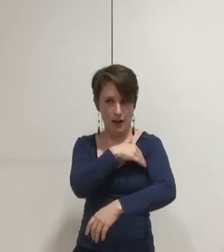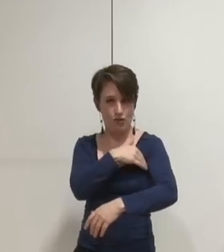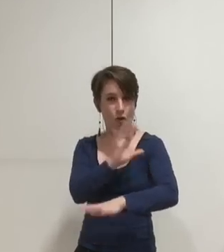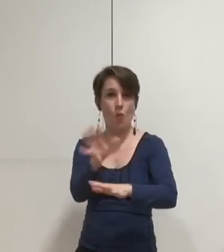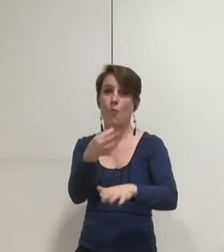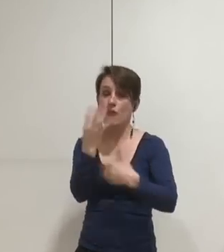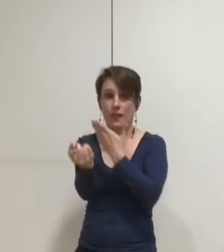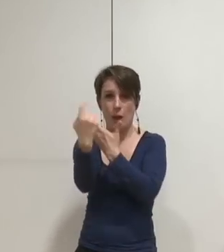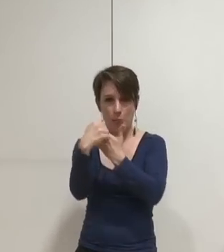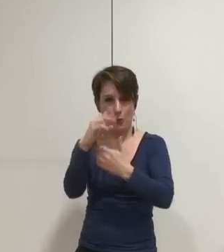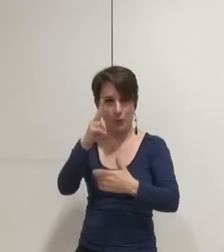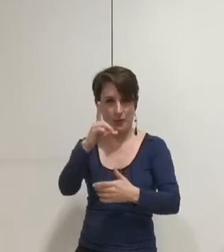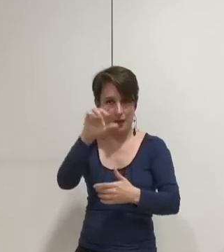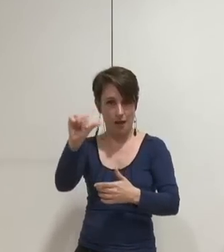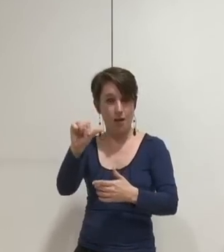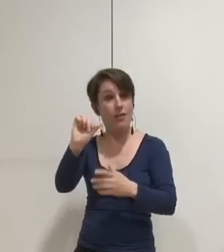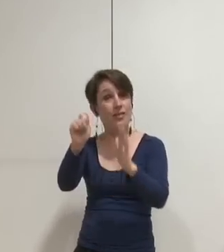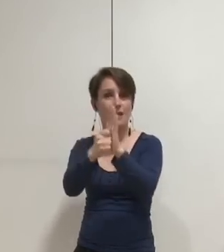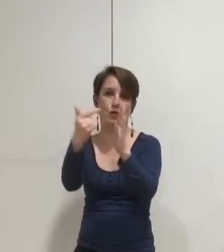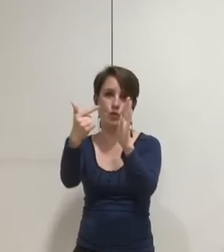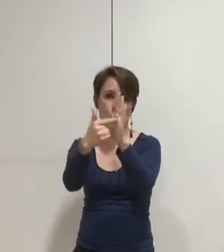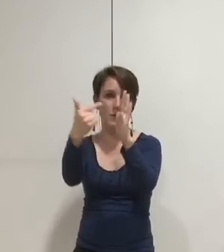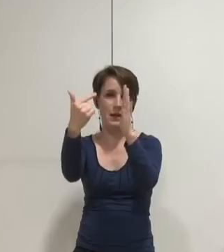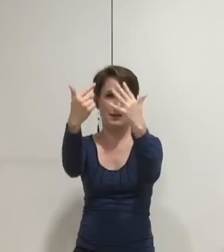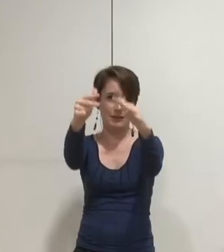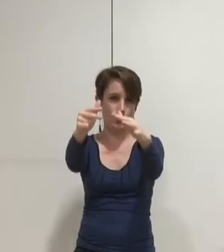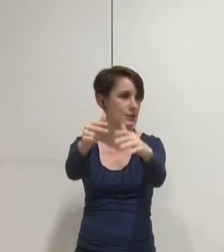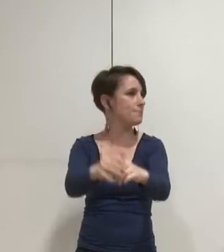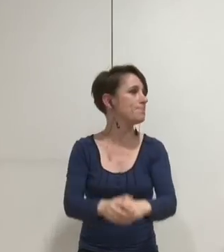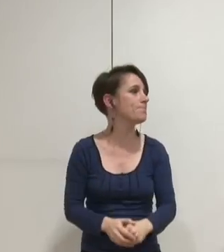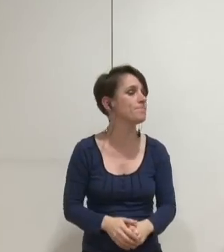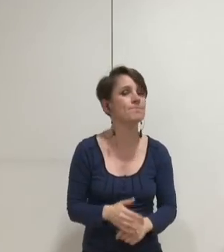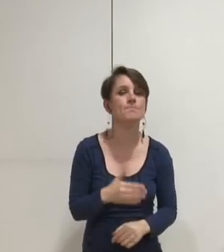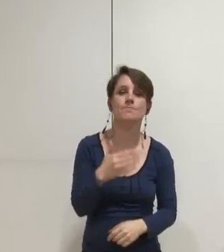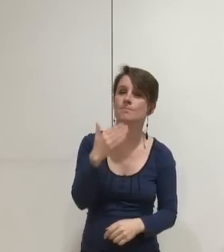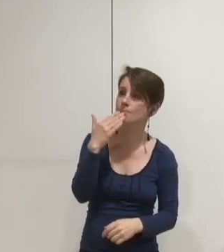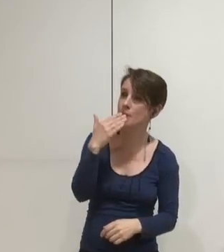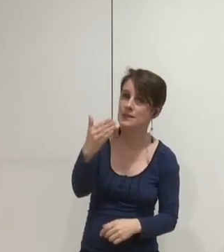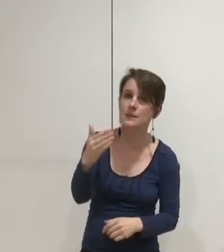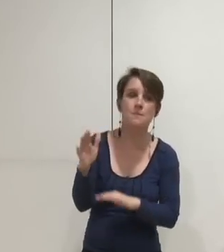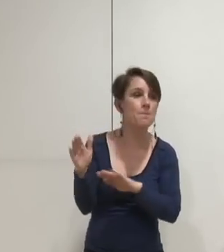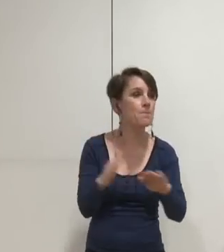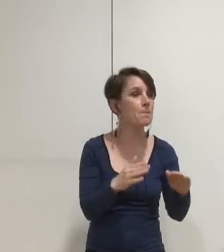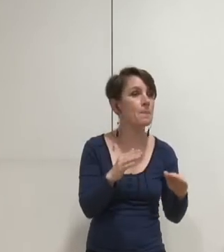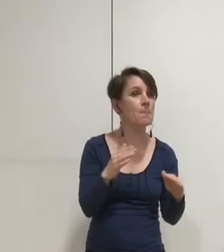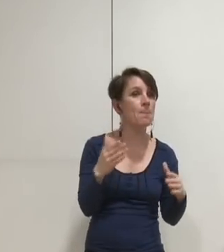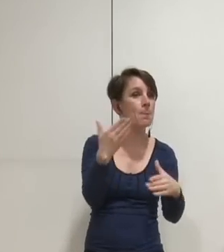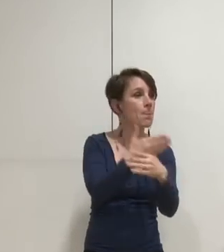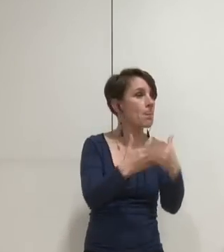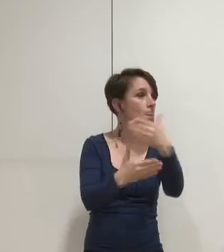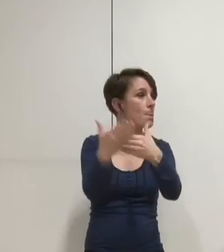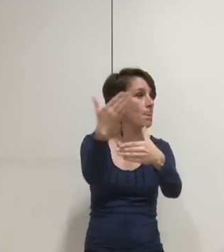PDA à l'échéance de 2018 merci bien merci y a-t-il des questions des